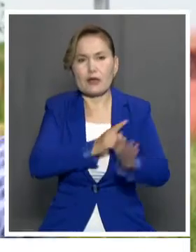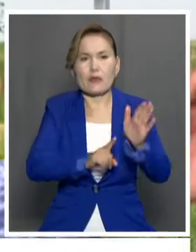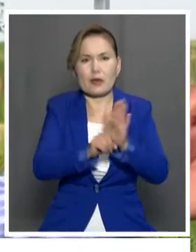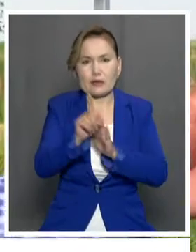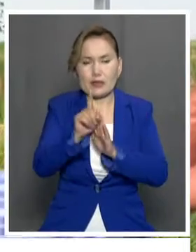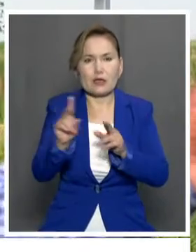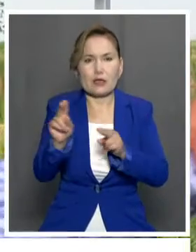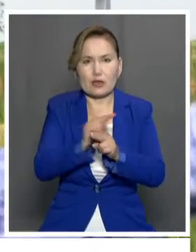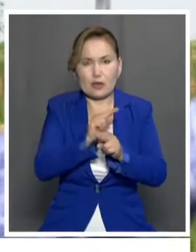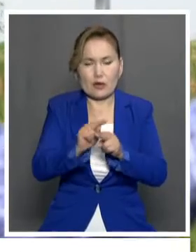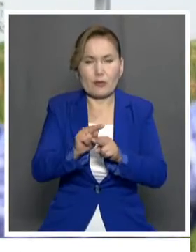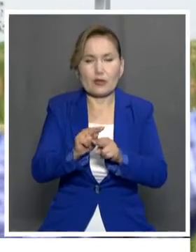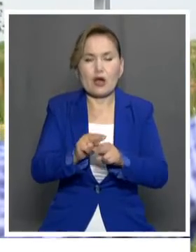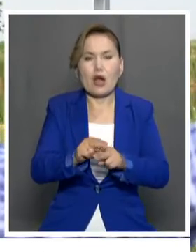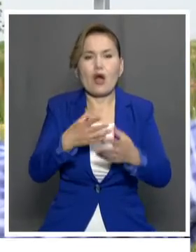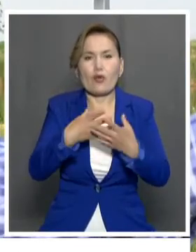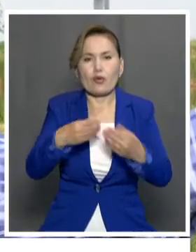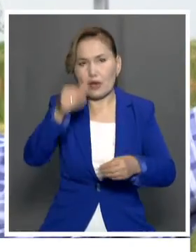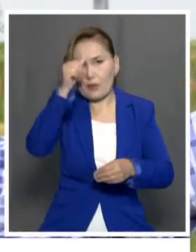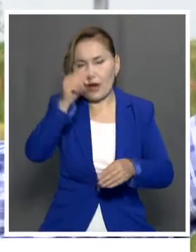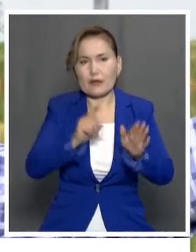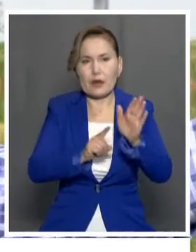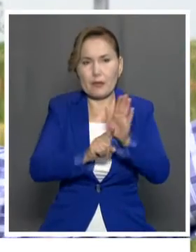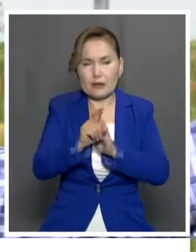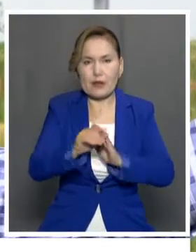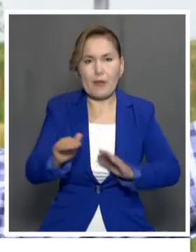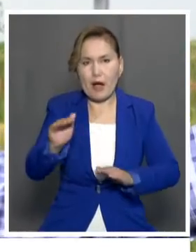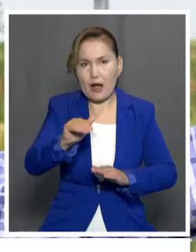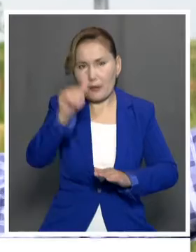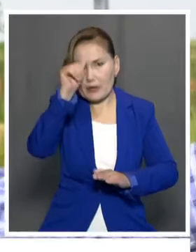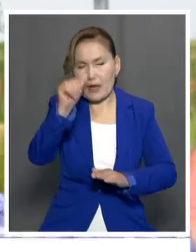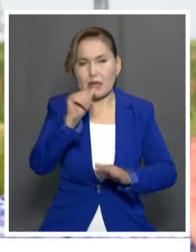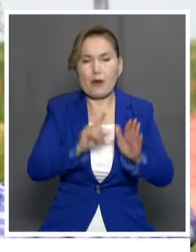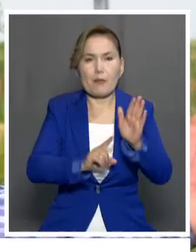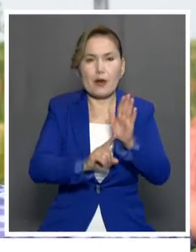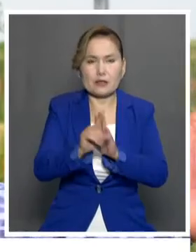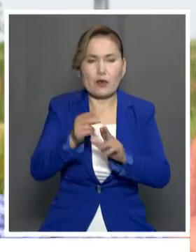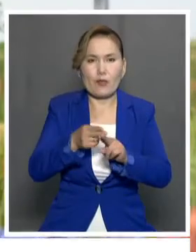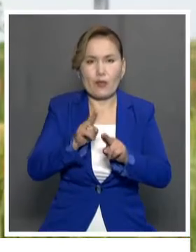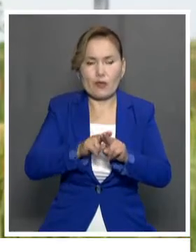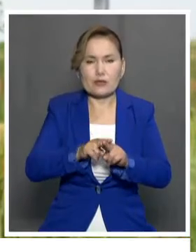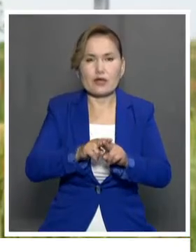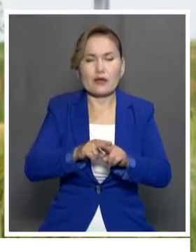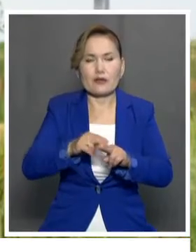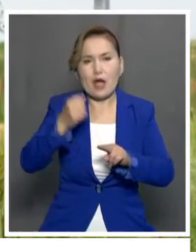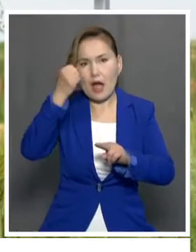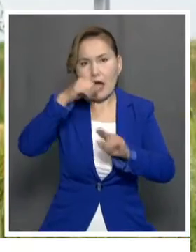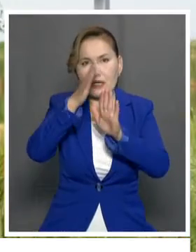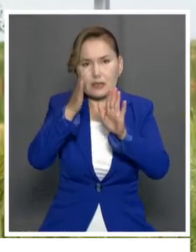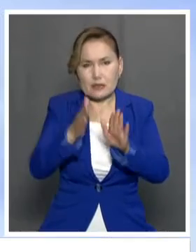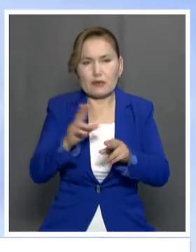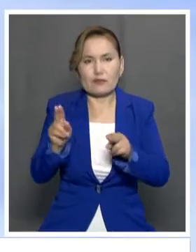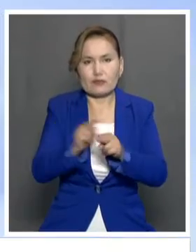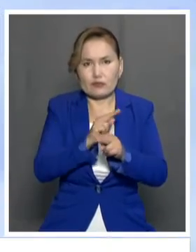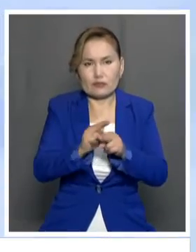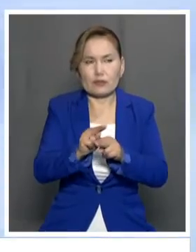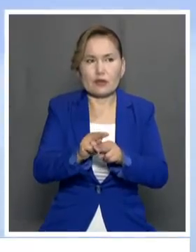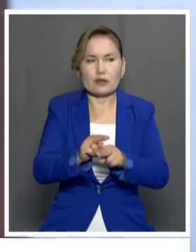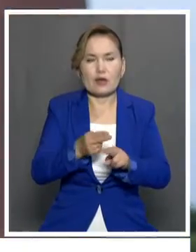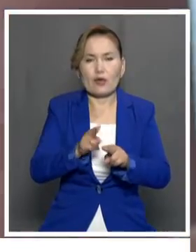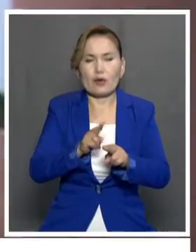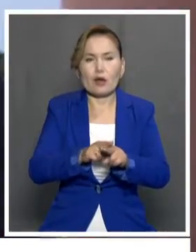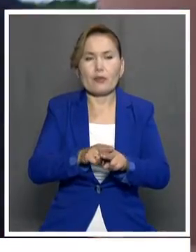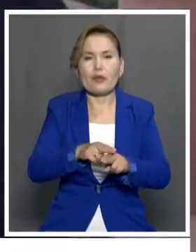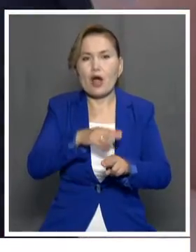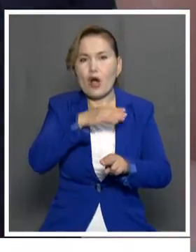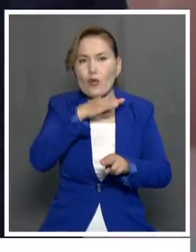Сонан көктемнен басап, міне мен ол ақпан айынан басап осы. Ақырын-ақырын қолға алып атым, көріп бастырып істеп атырмын. Ескерткішке